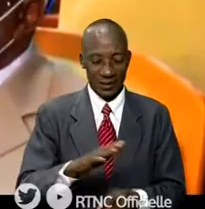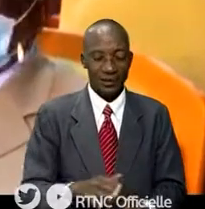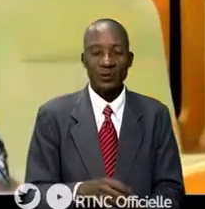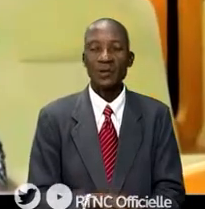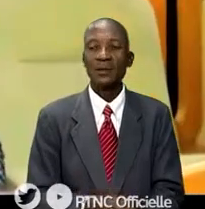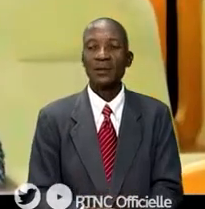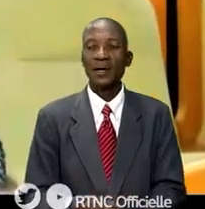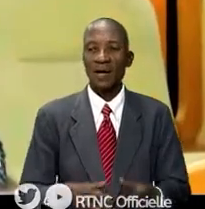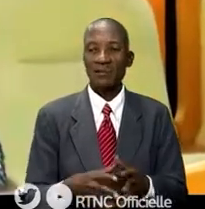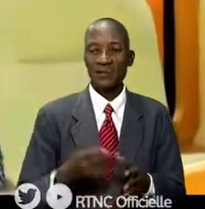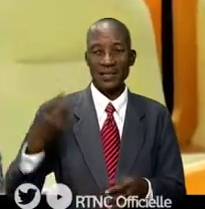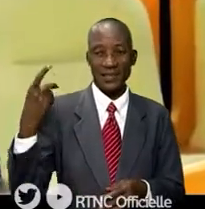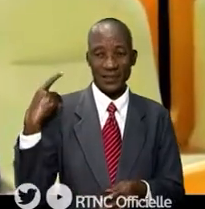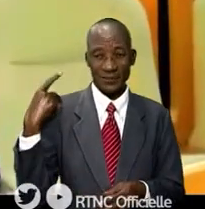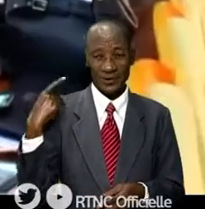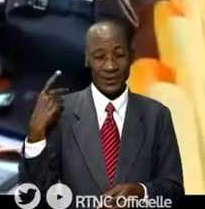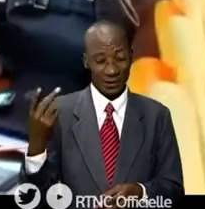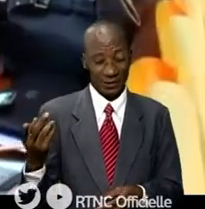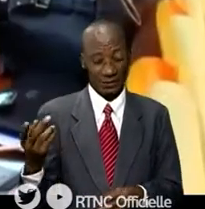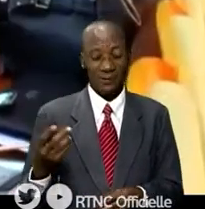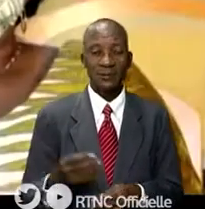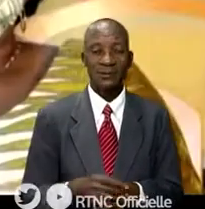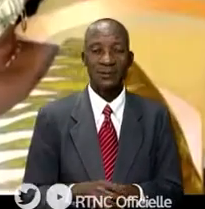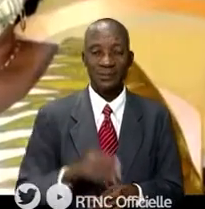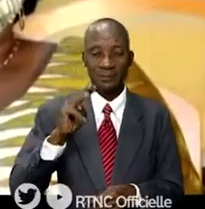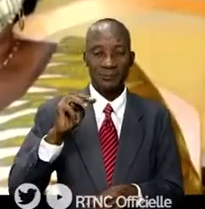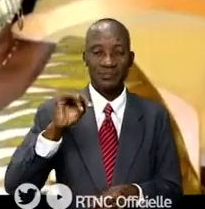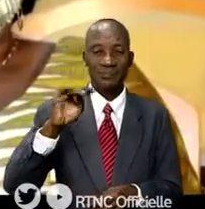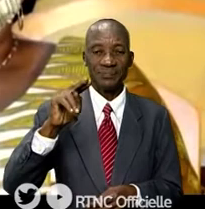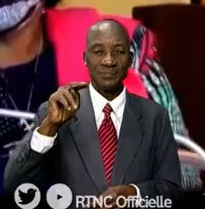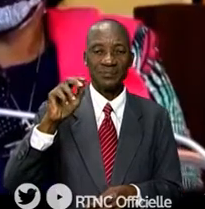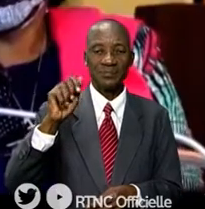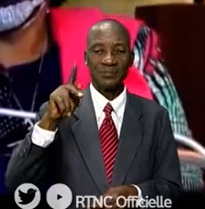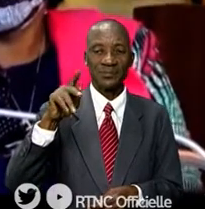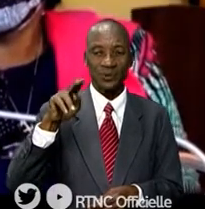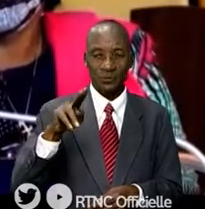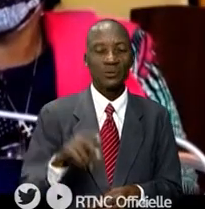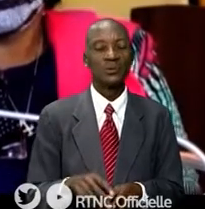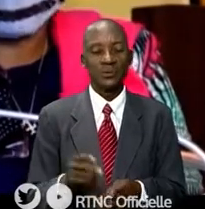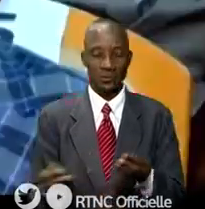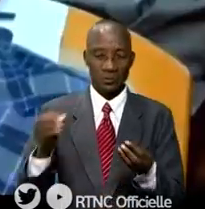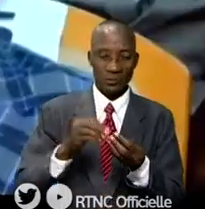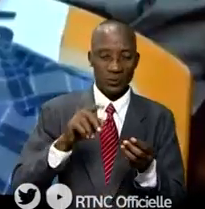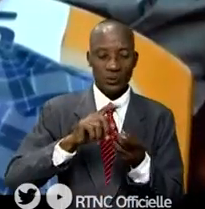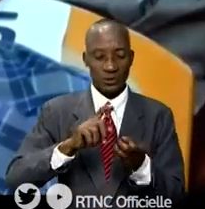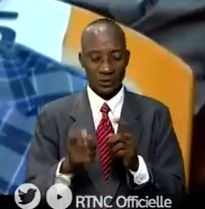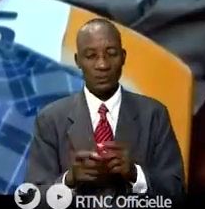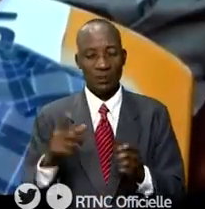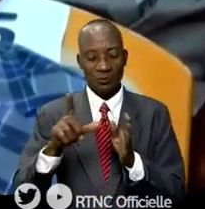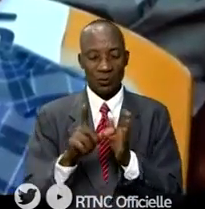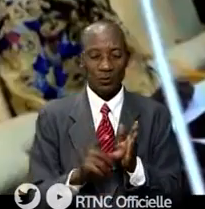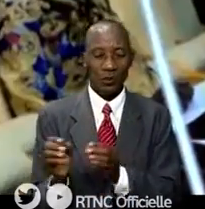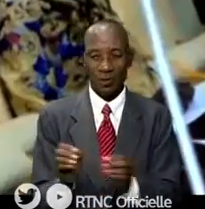députés Aubin Minakou et Gary Sakata, visant notamment compléments et modifications bien sûr des lois organiques, portant